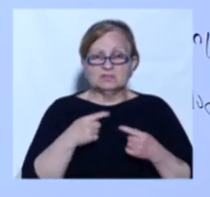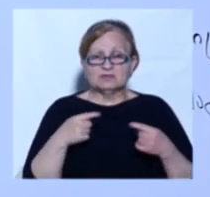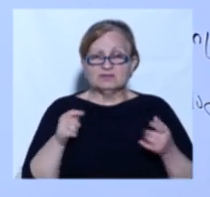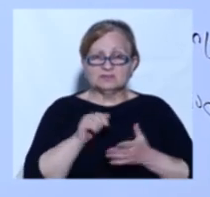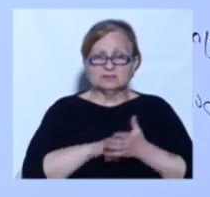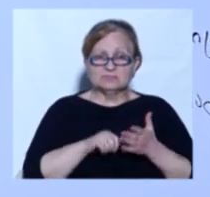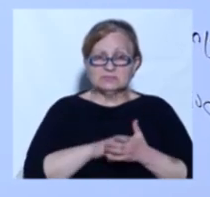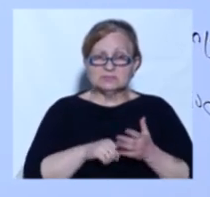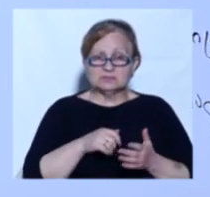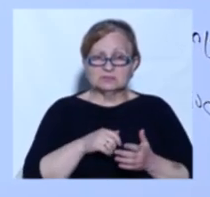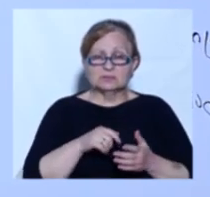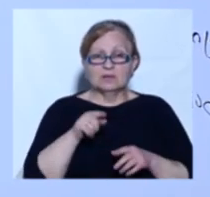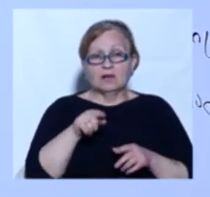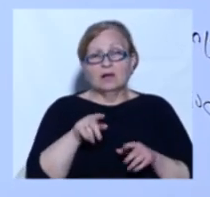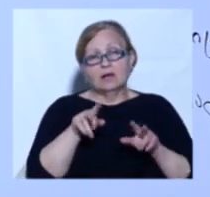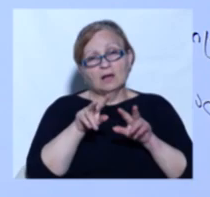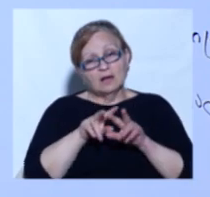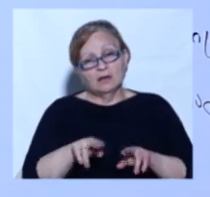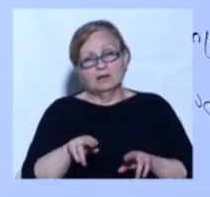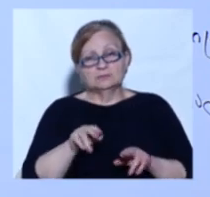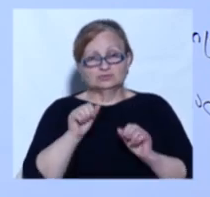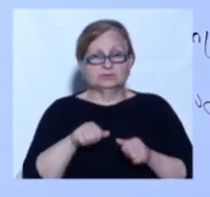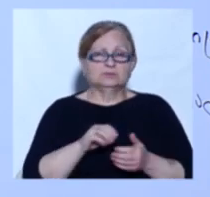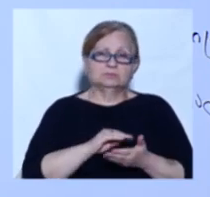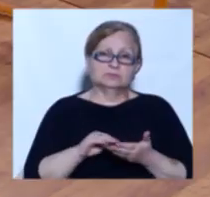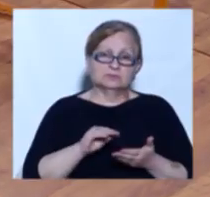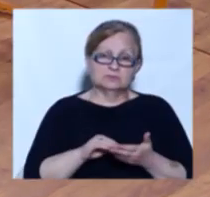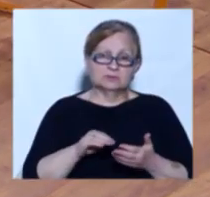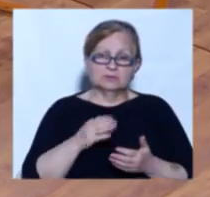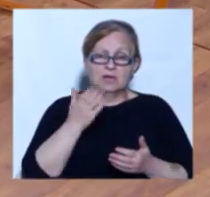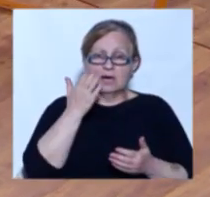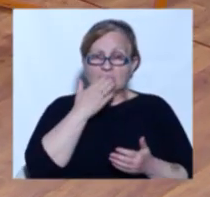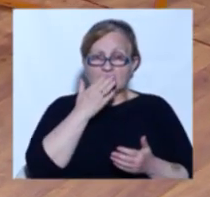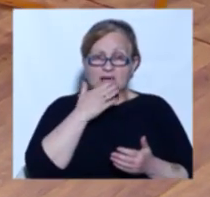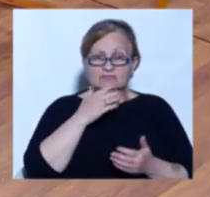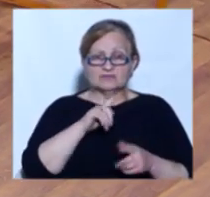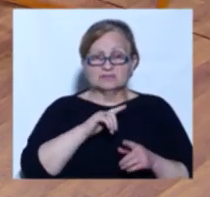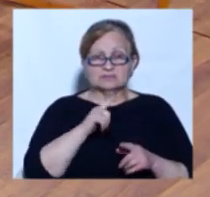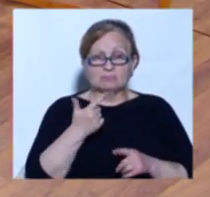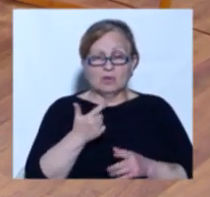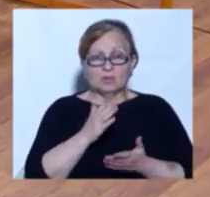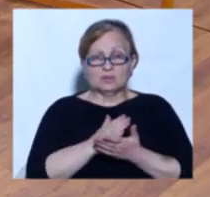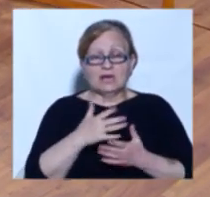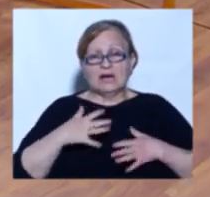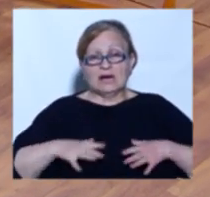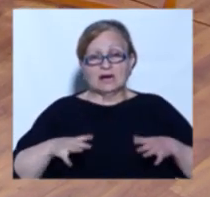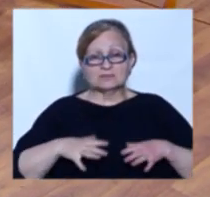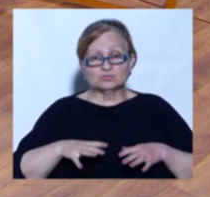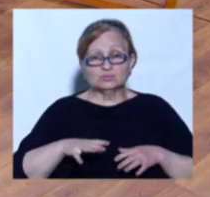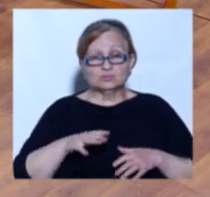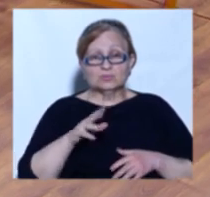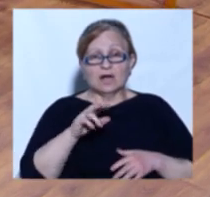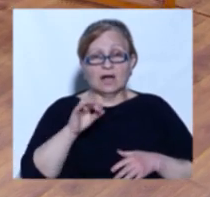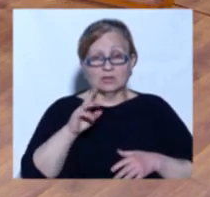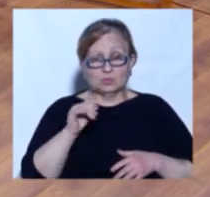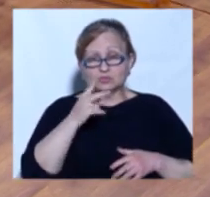გამო. თუმცა ამგვარადაც იწერება და გაკვეთილის მეორე ნახევარში, როდესაც უკვე ქართულ ენაზე შექმნილ